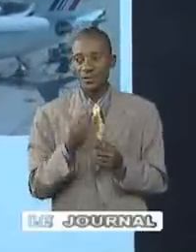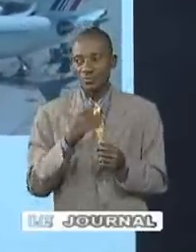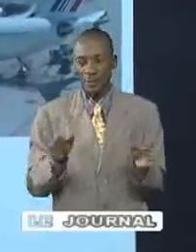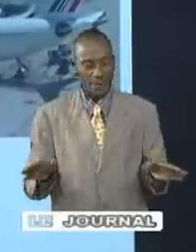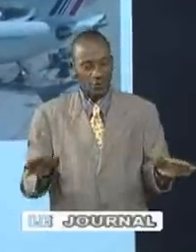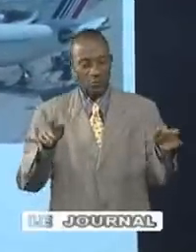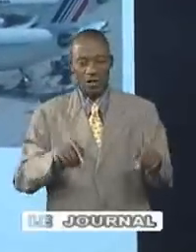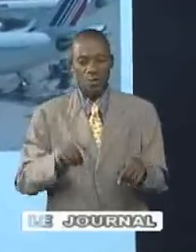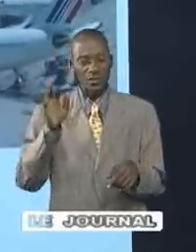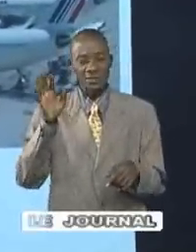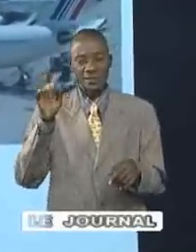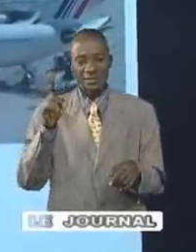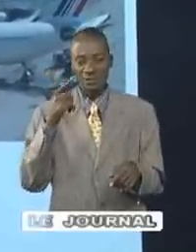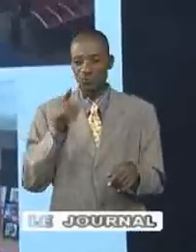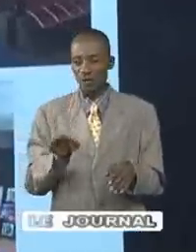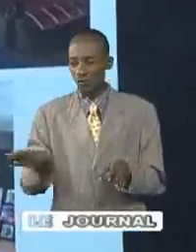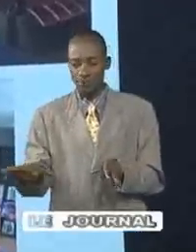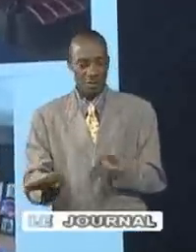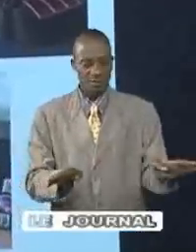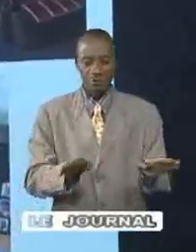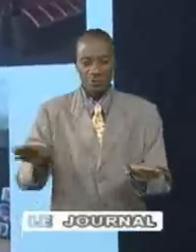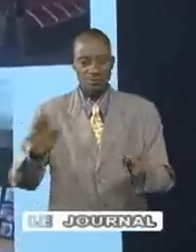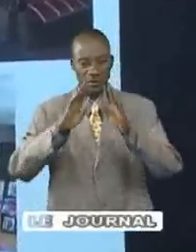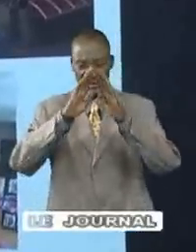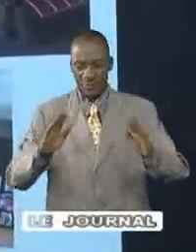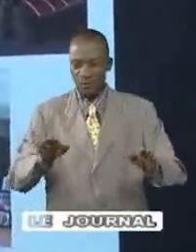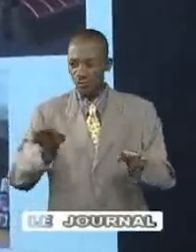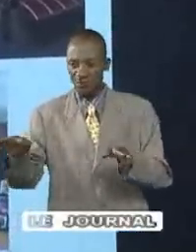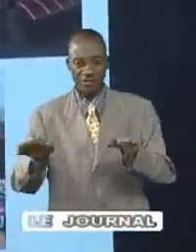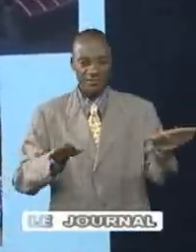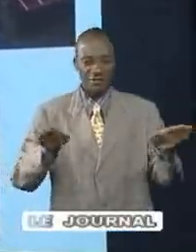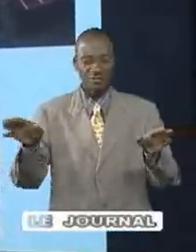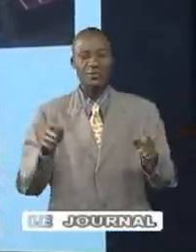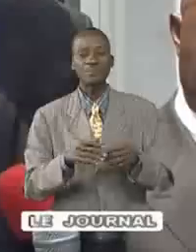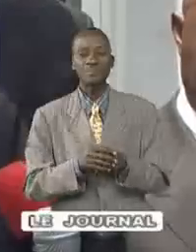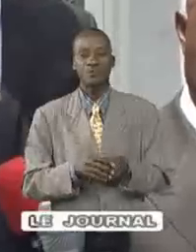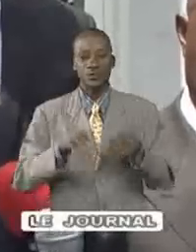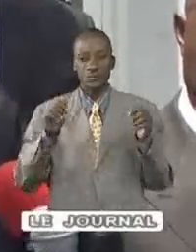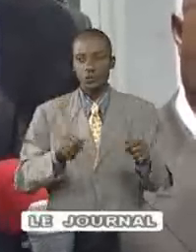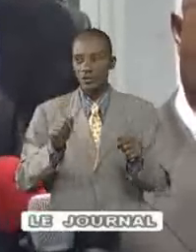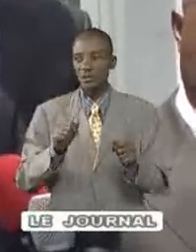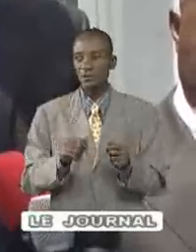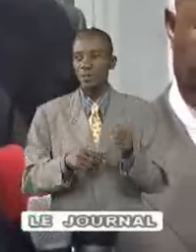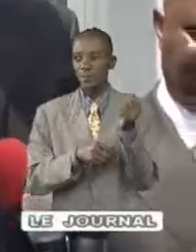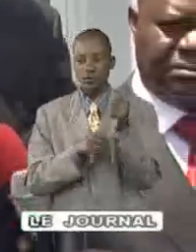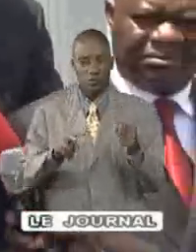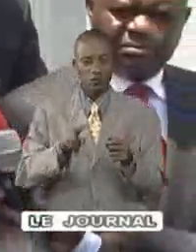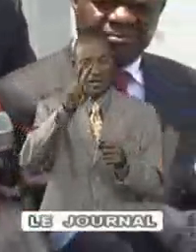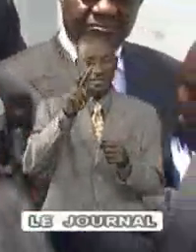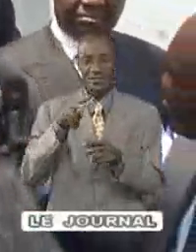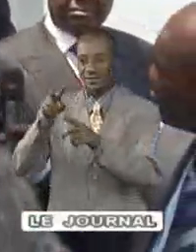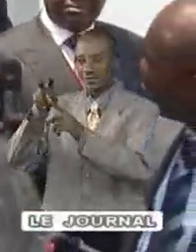disposer d'un outil moderne, efficace, susceptible de recevoir les passagers, d'accueillir les compagnies dans des conditions